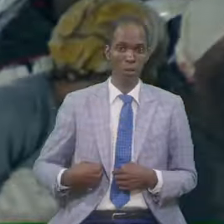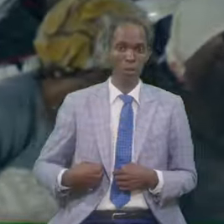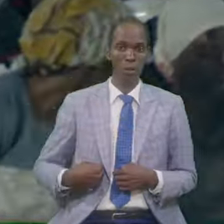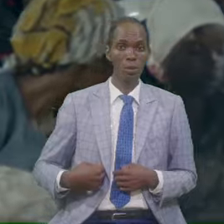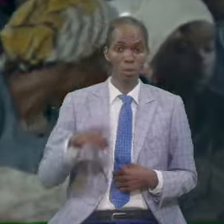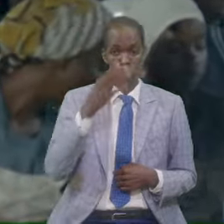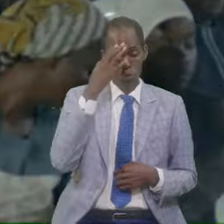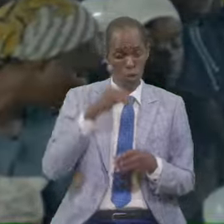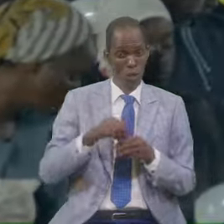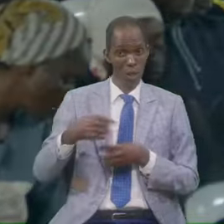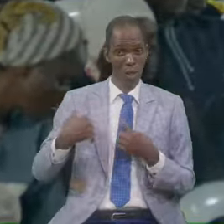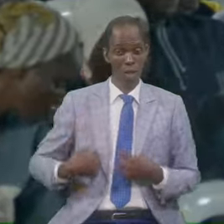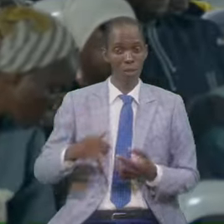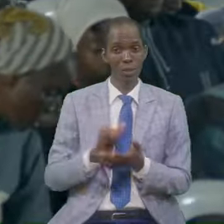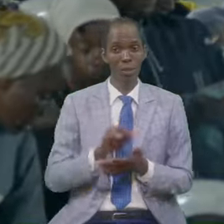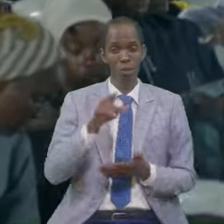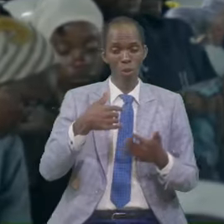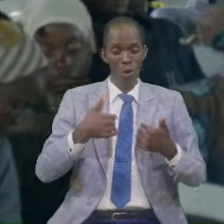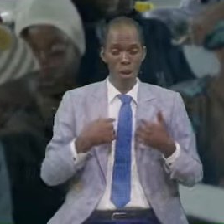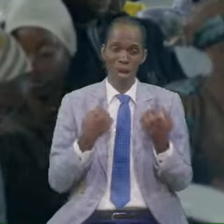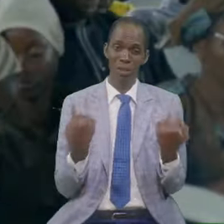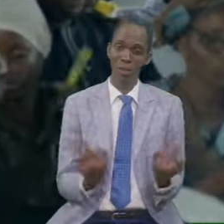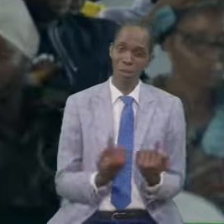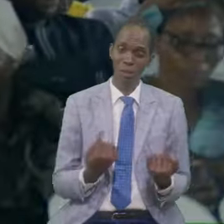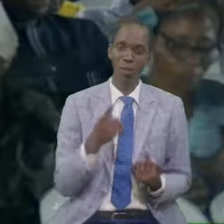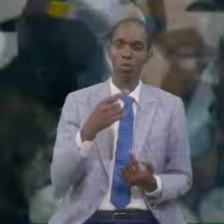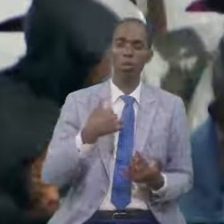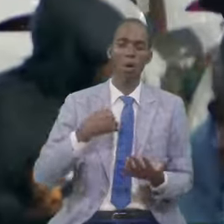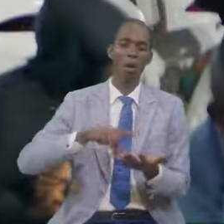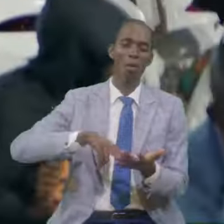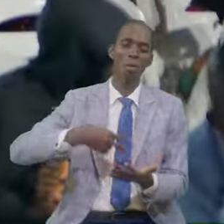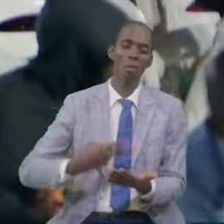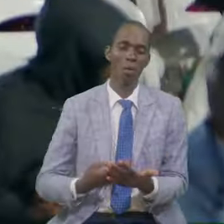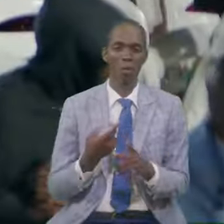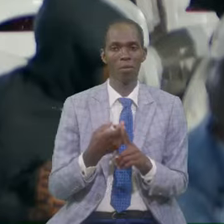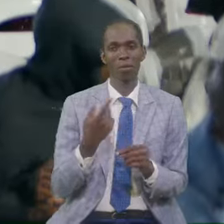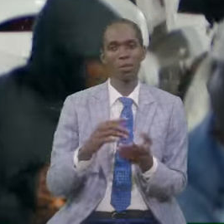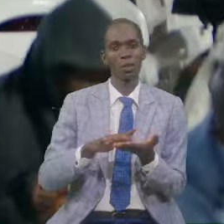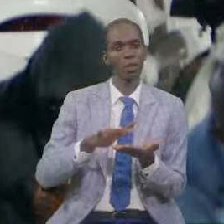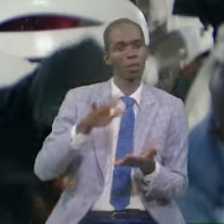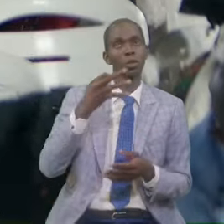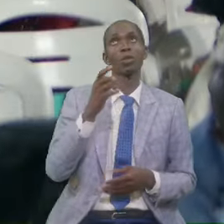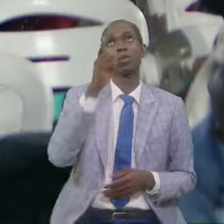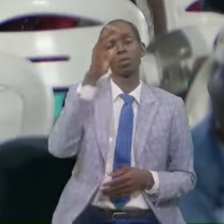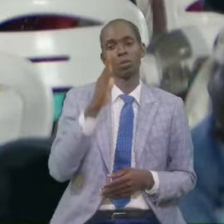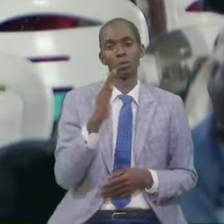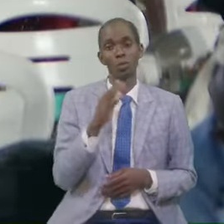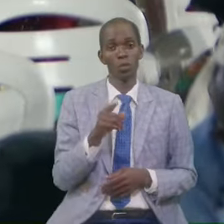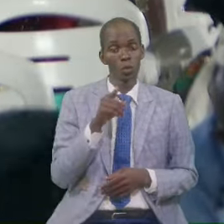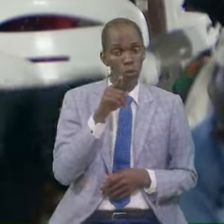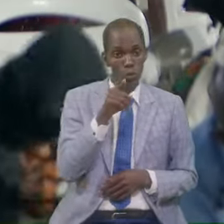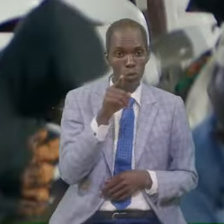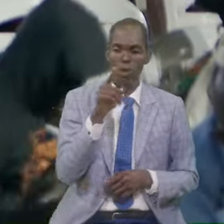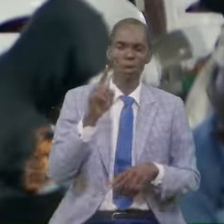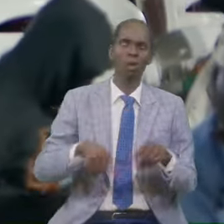short of the glory of God. మీరు పాపం చేసి దేవుని మహిమను కోల్పోతున్నారని. You cannot tell God I am